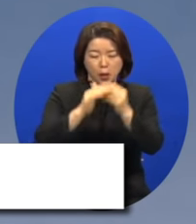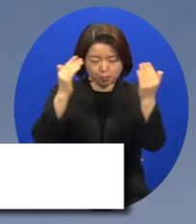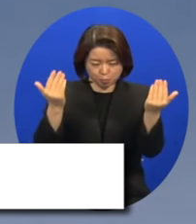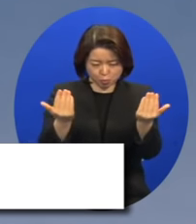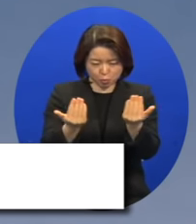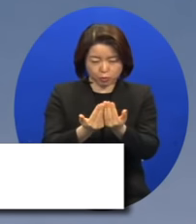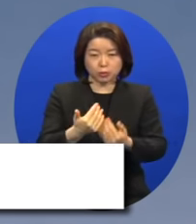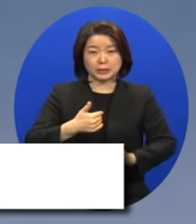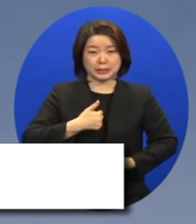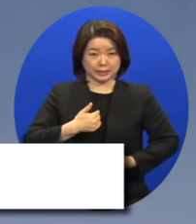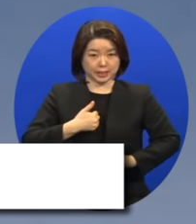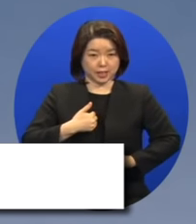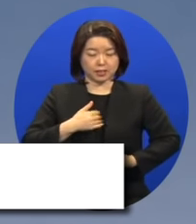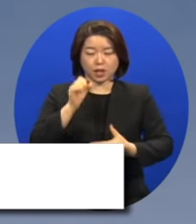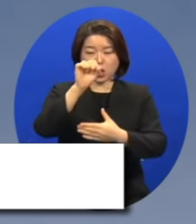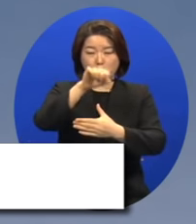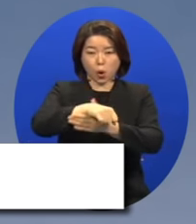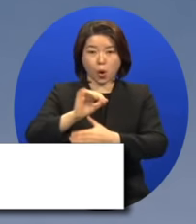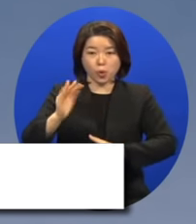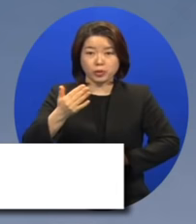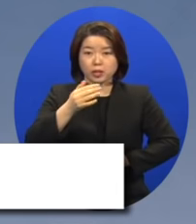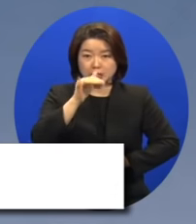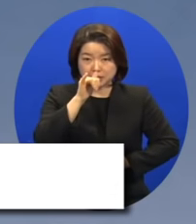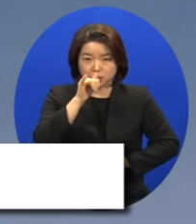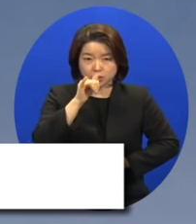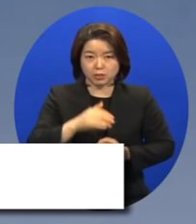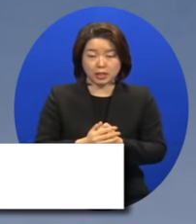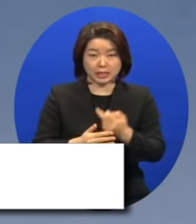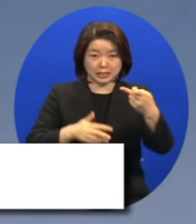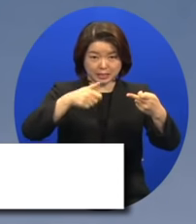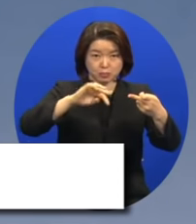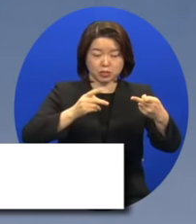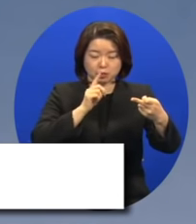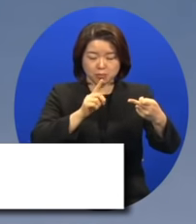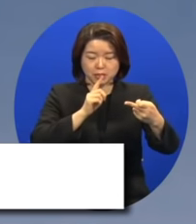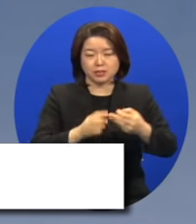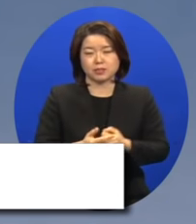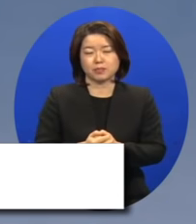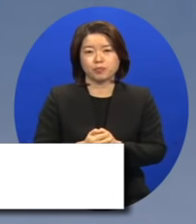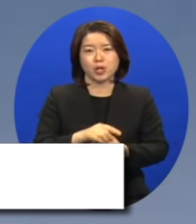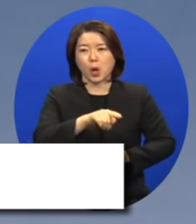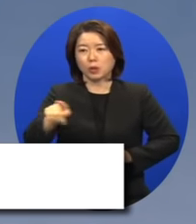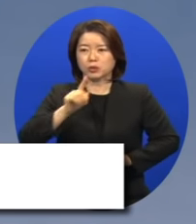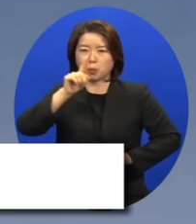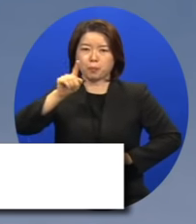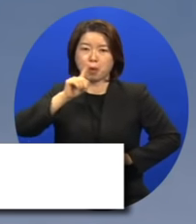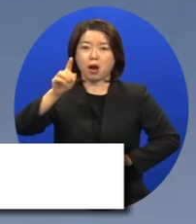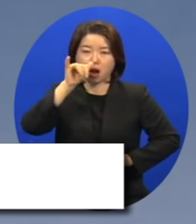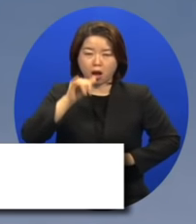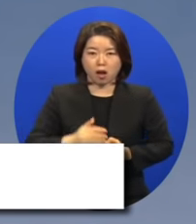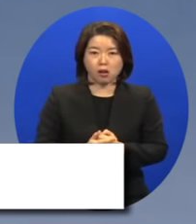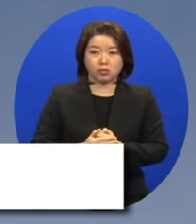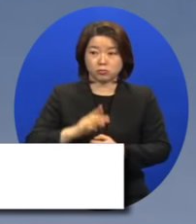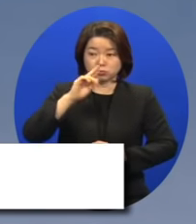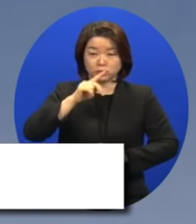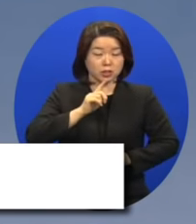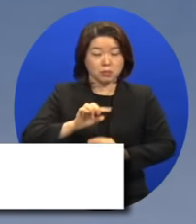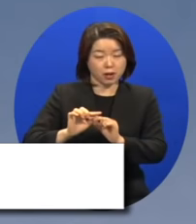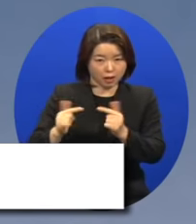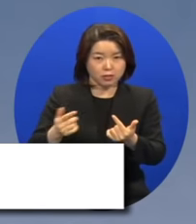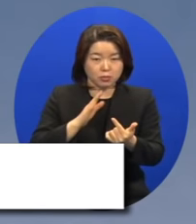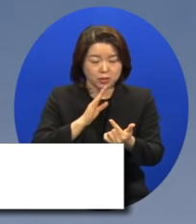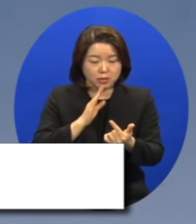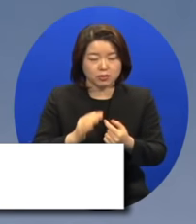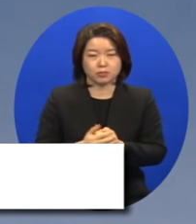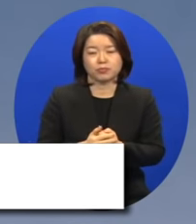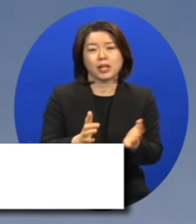내게는모든것이허용된다.그들은 12절에서그렇게주장했습니다.그것이 완전히틀린것